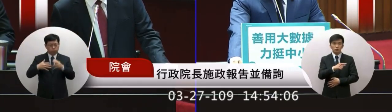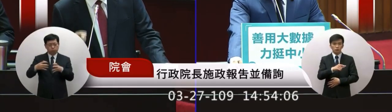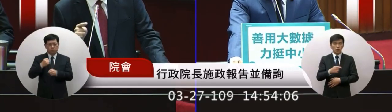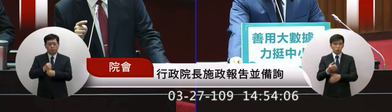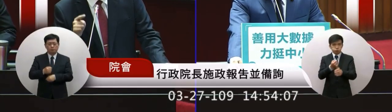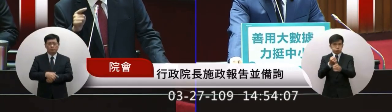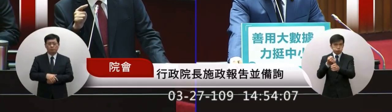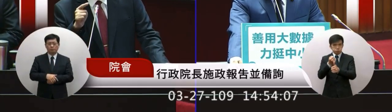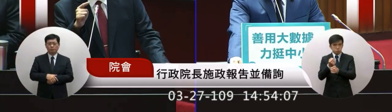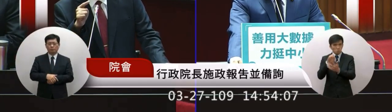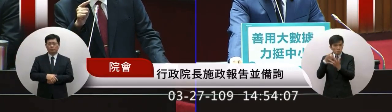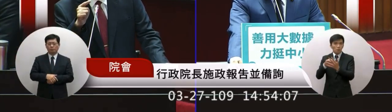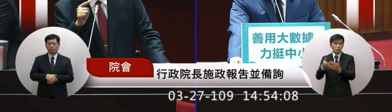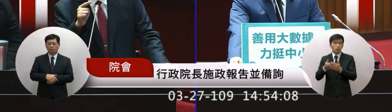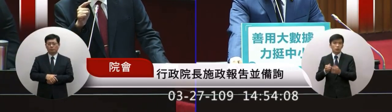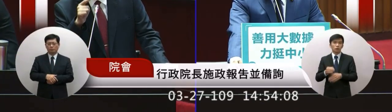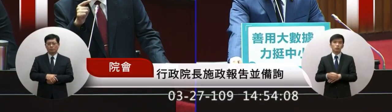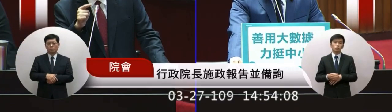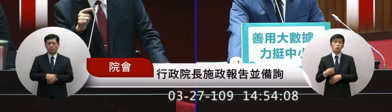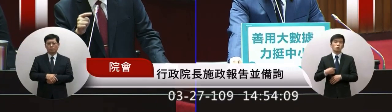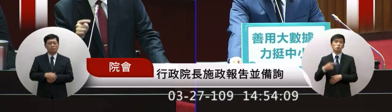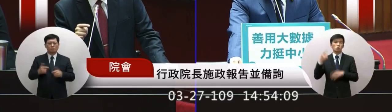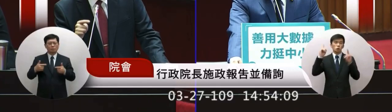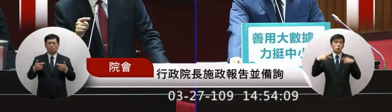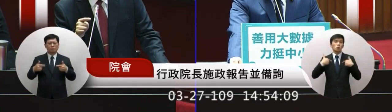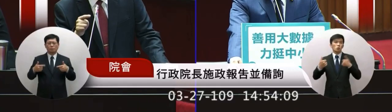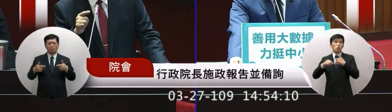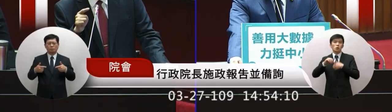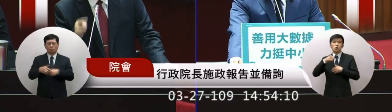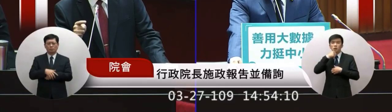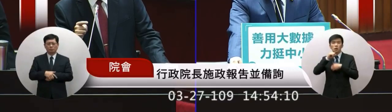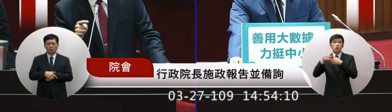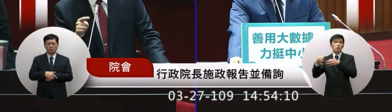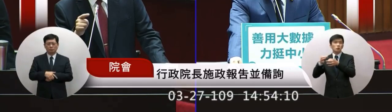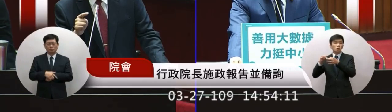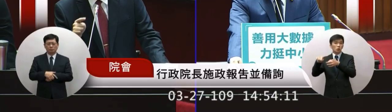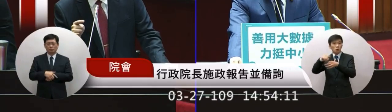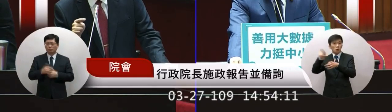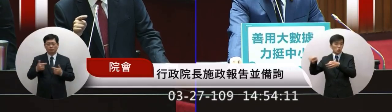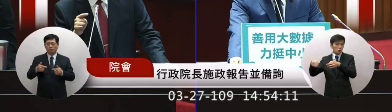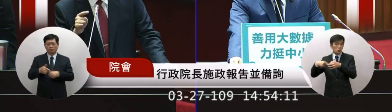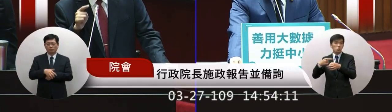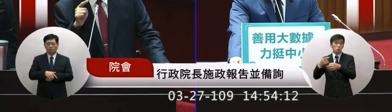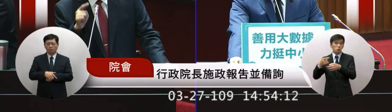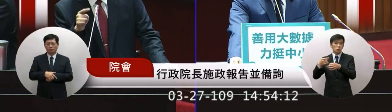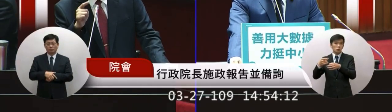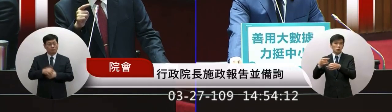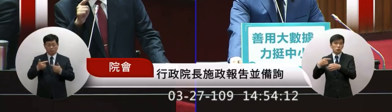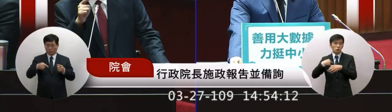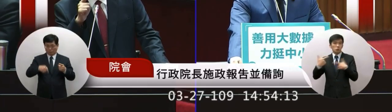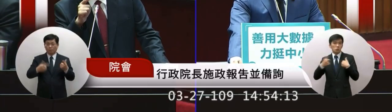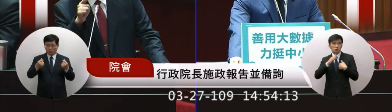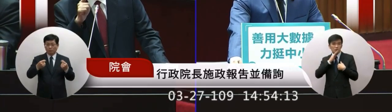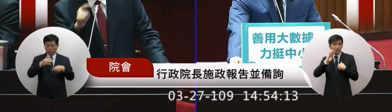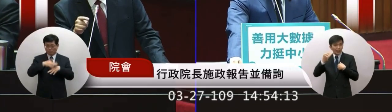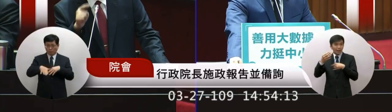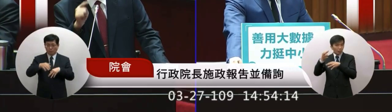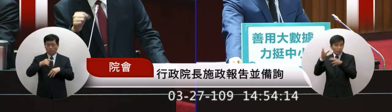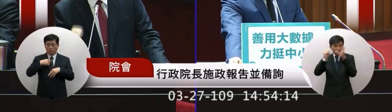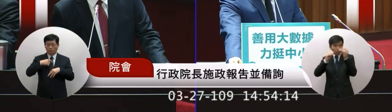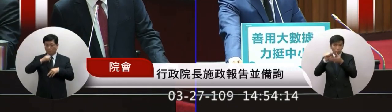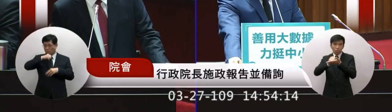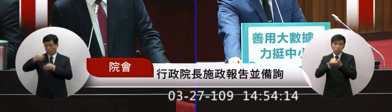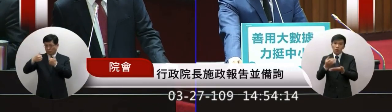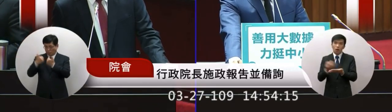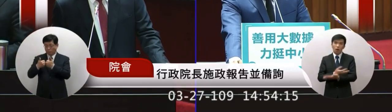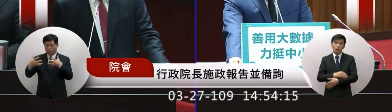咱大家拢讲海外台商是咱国力经济国力的延伸，但是连资讯都没有掌握好。 这我那会甲咱迄个台